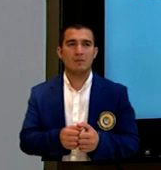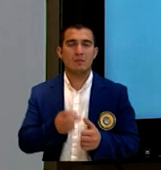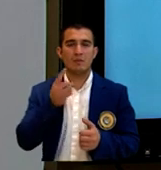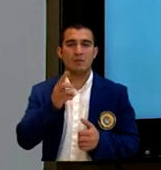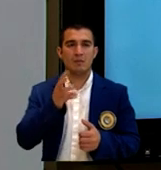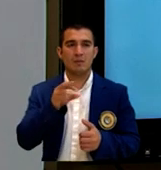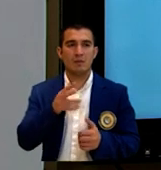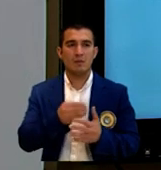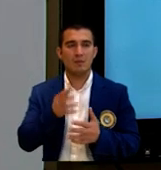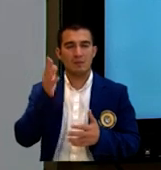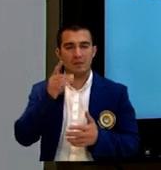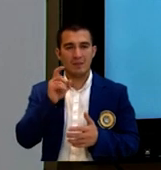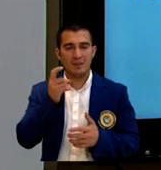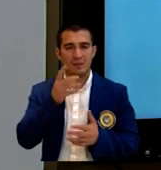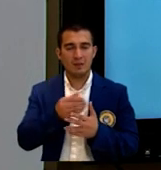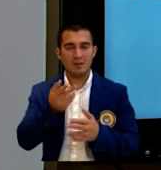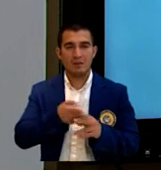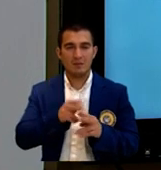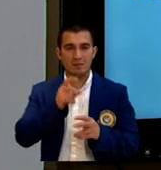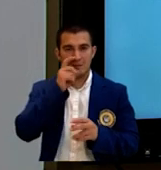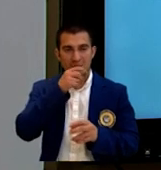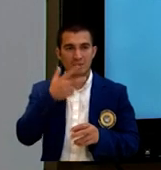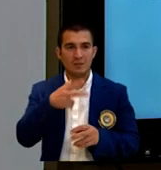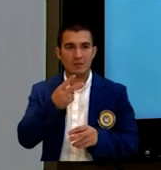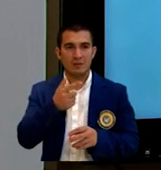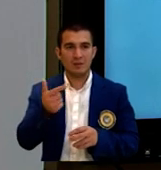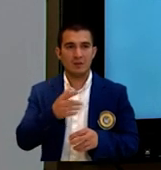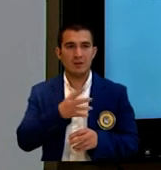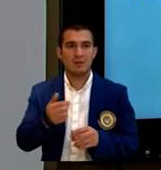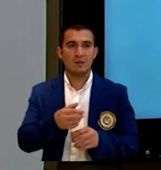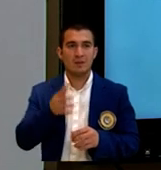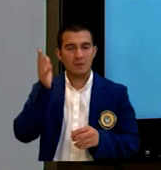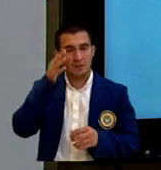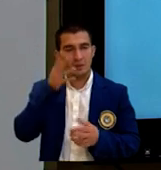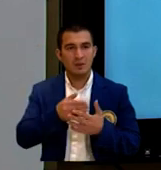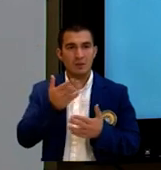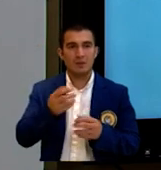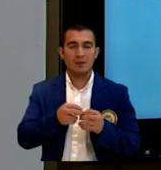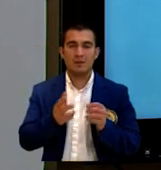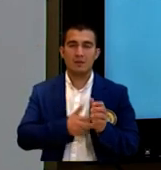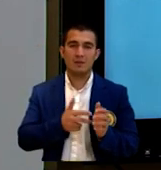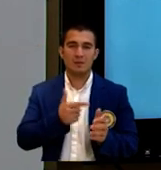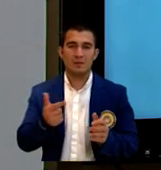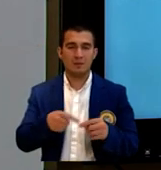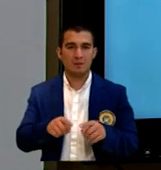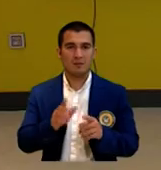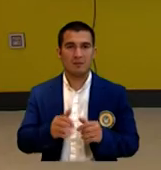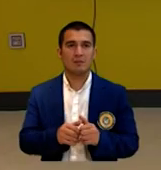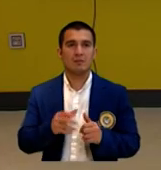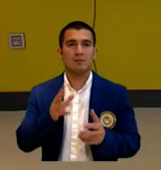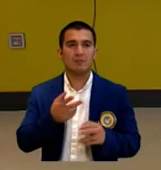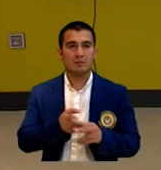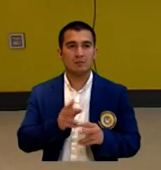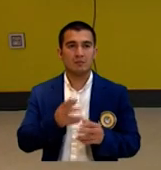1 mol kislorodning massasi 32 gram. 1 mol suvning massasi esa 18 gram bo'ladi. Demak,